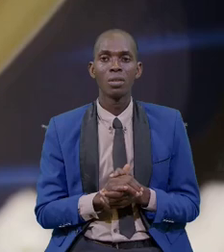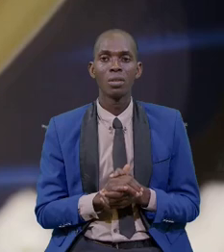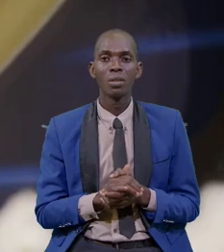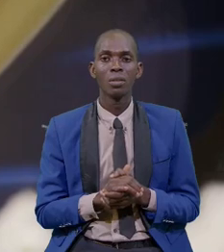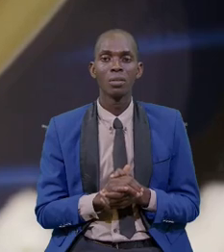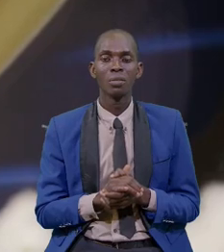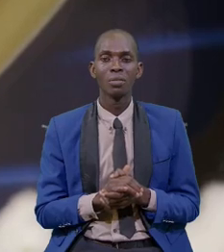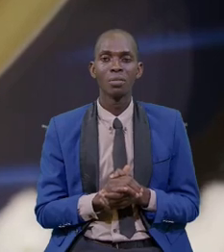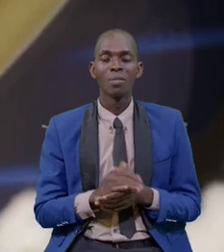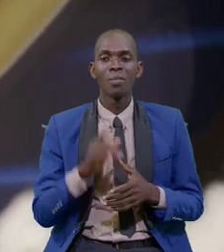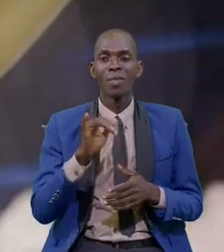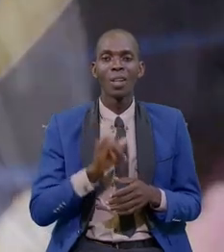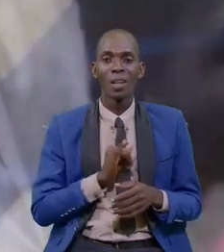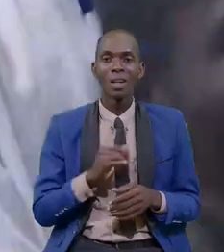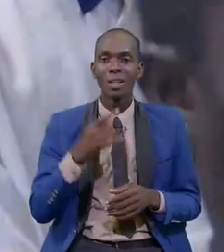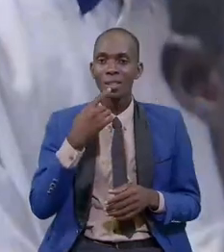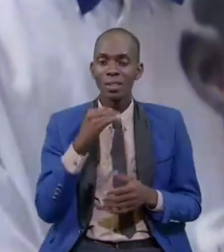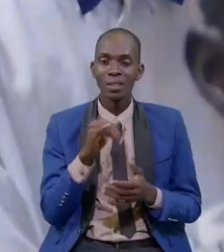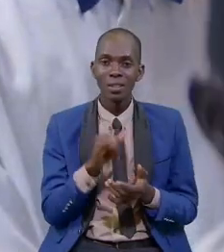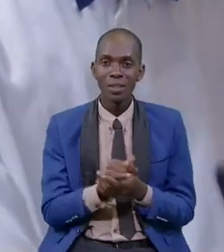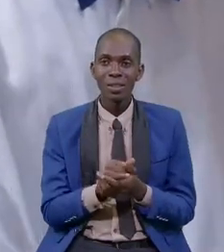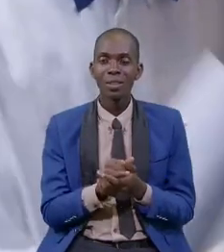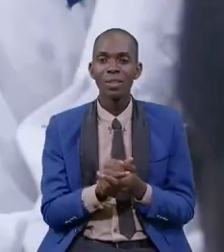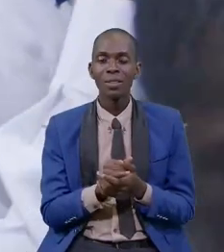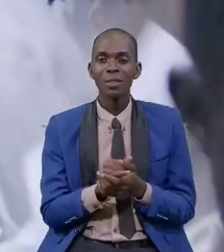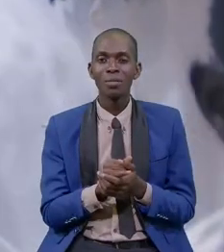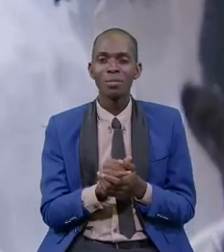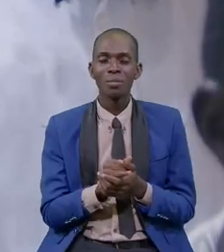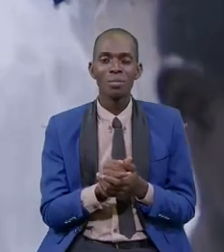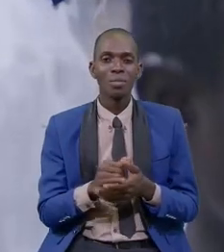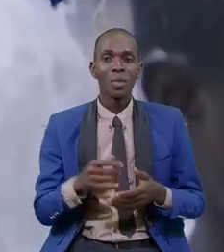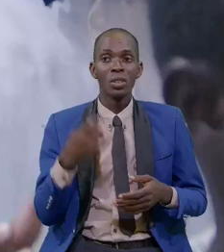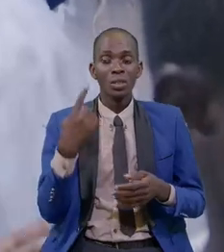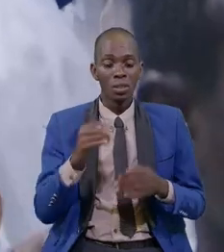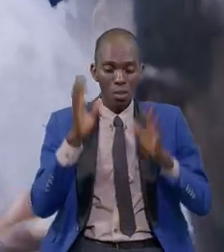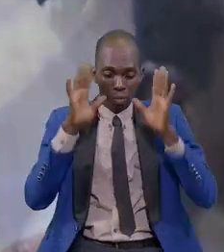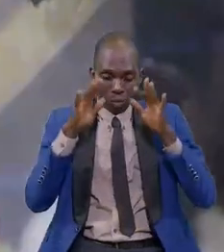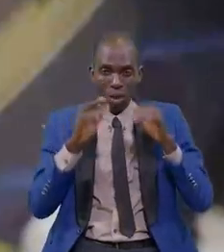J'attends encore votre acclamation. Je dis, le musulman est votre voisin.